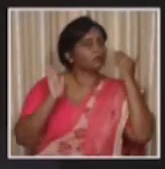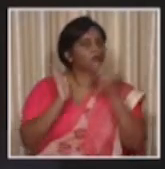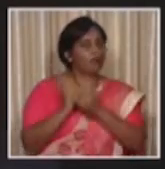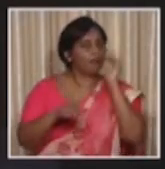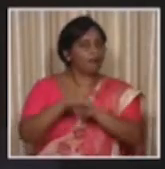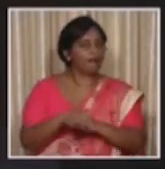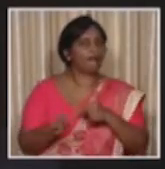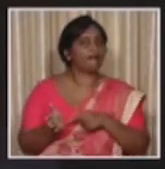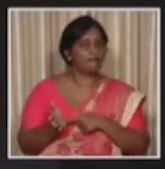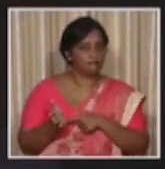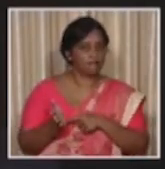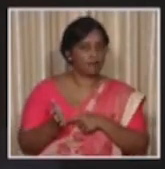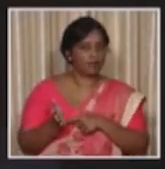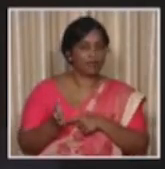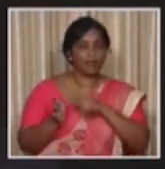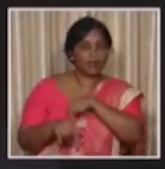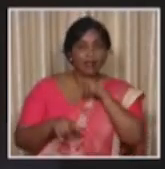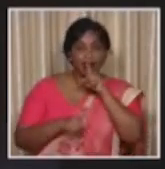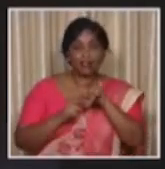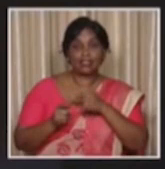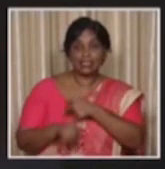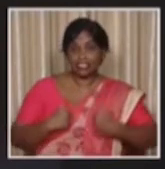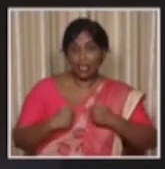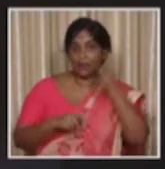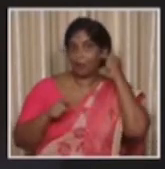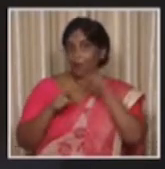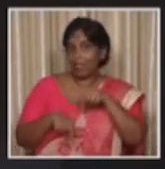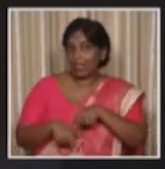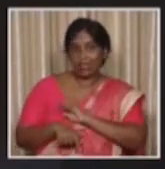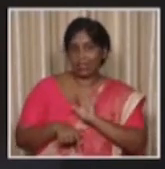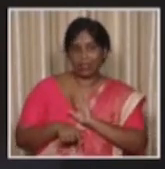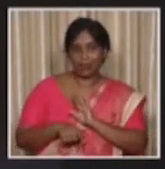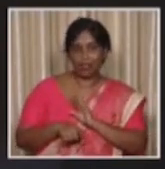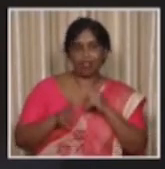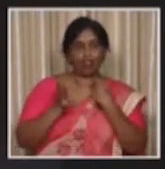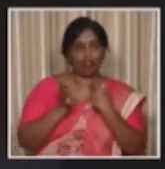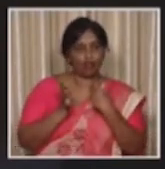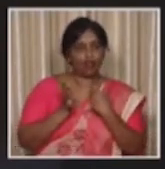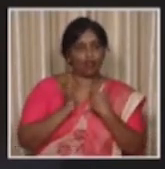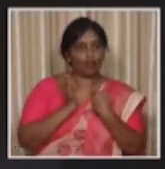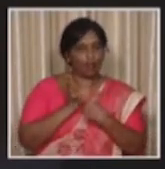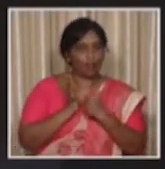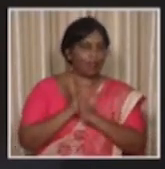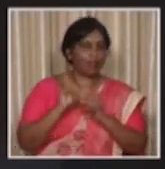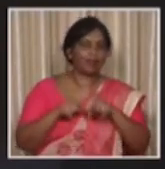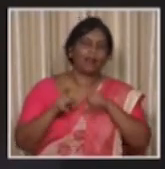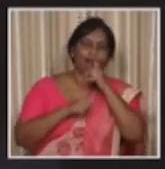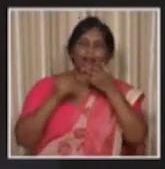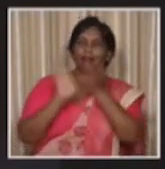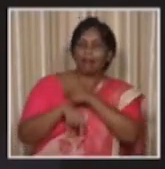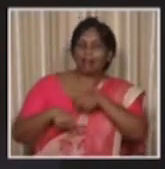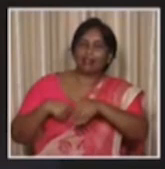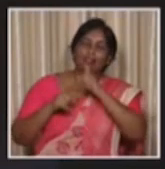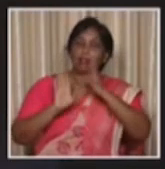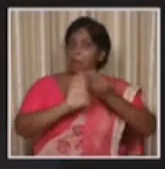මතුවලා තියෙනවා දැන් මේ කතා කරන්නේ සම්මිසිල්ල මහත්මයා මේ ඊයේ පෙරේදක නෙමෙයි ඒක කතා කරන්නේ රෝණ දිසානායක මේ ගරු ඇමතුමා අපි මේ ටිකේ කතා කරානේ මේ